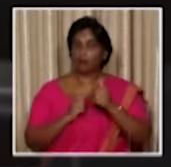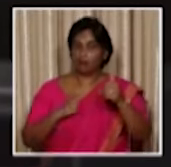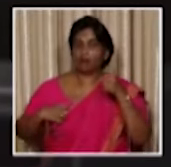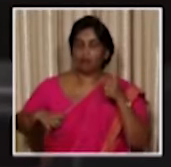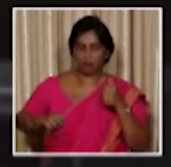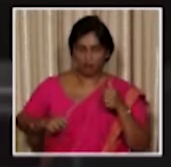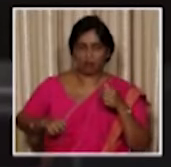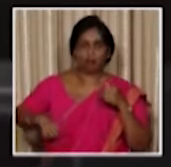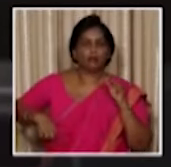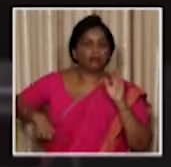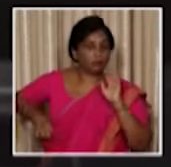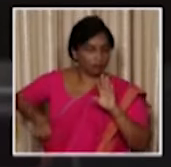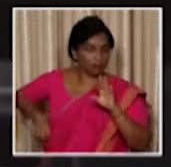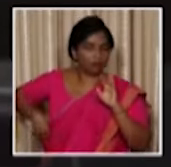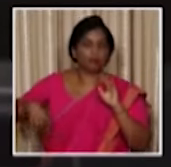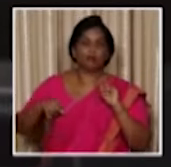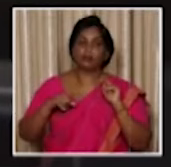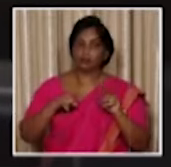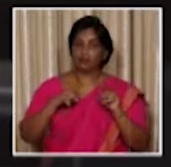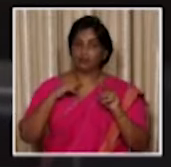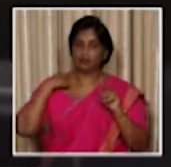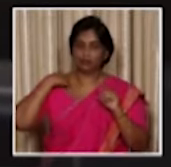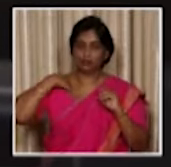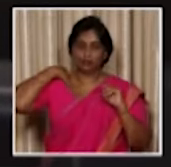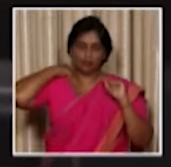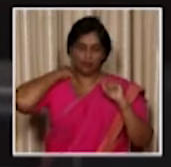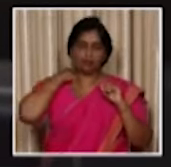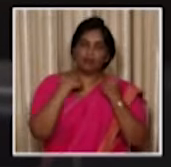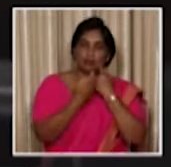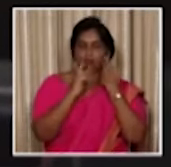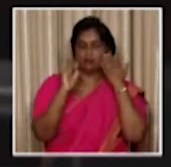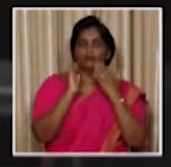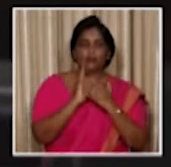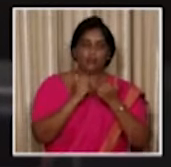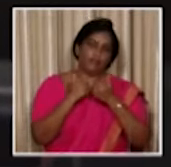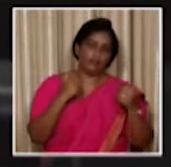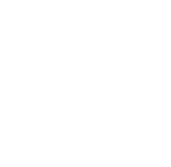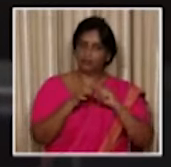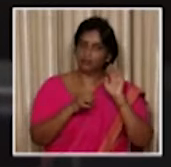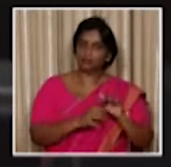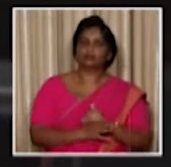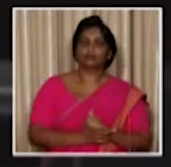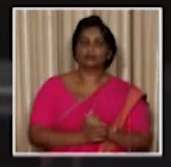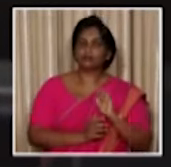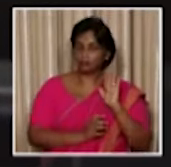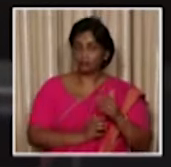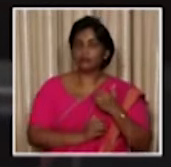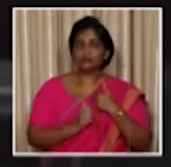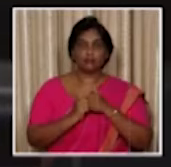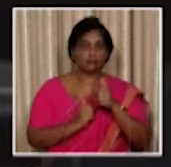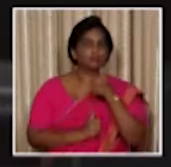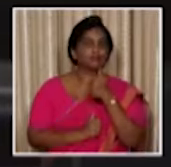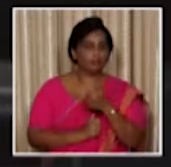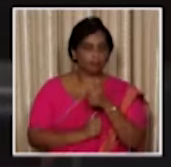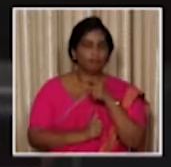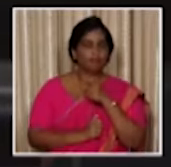හරි නමුත් එතුමා යම් යම් රිසර්වේෂන්ස් කළා තියෙන එක වෙනම ප්‍රශ්නයක්. නමුත් දැන් අපි යන මාර්ගයේ හරි